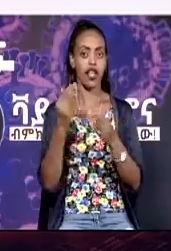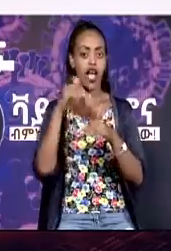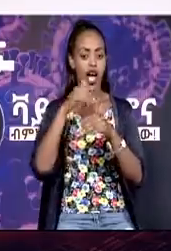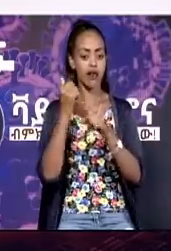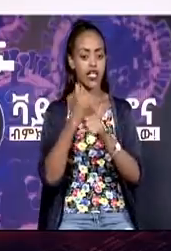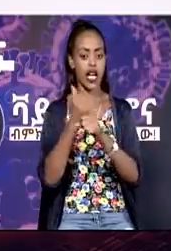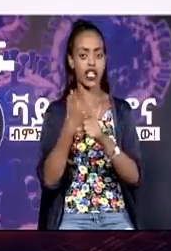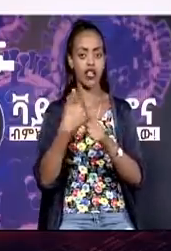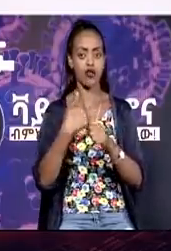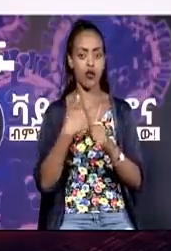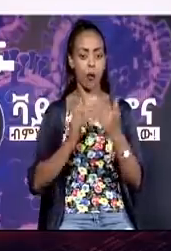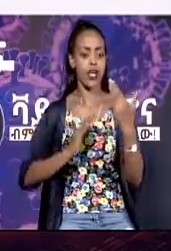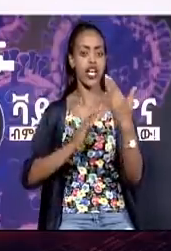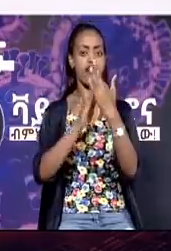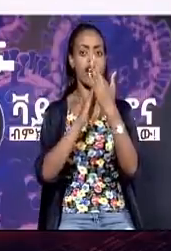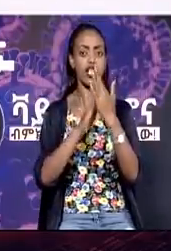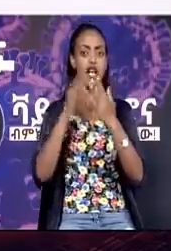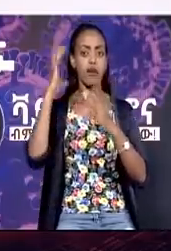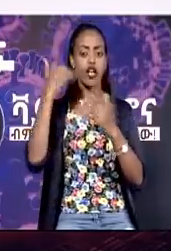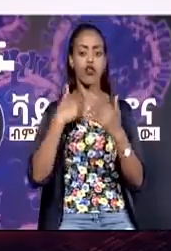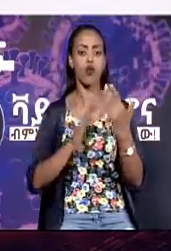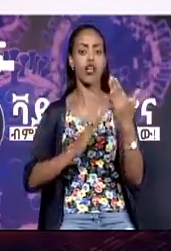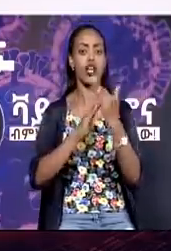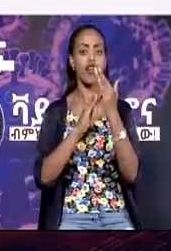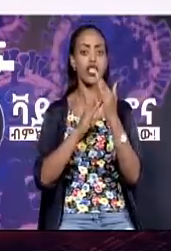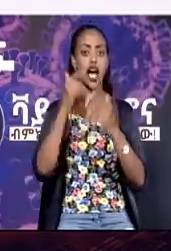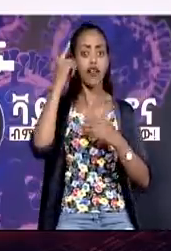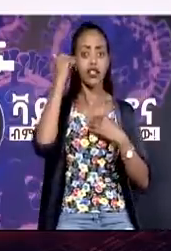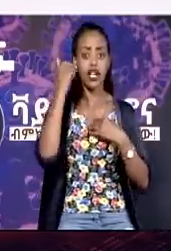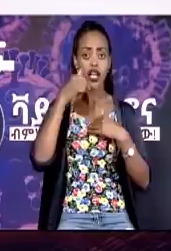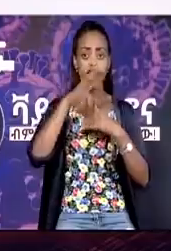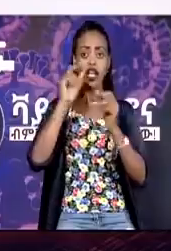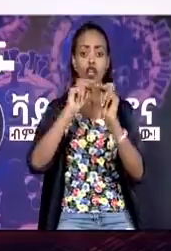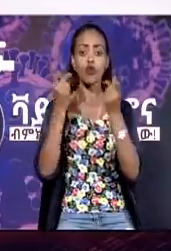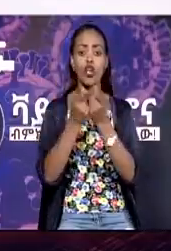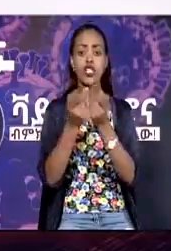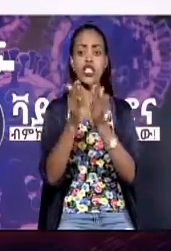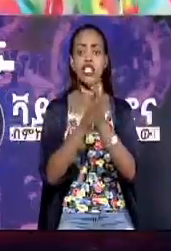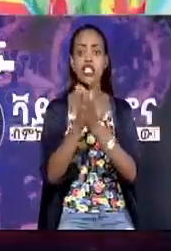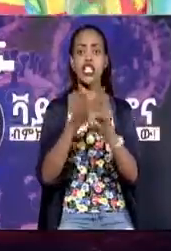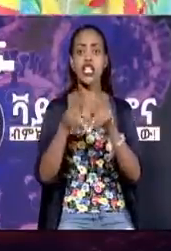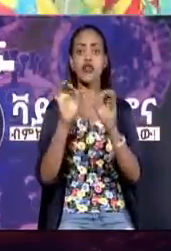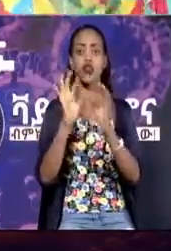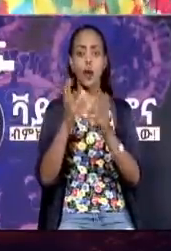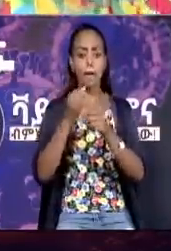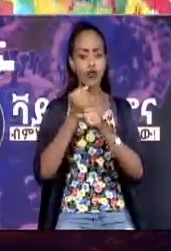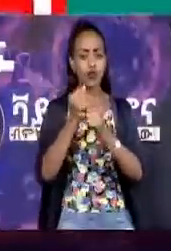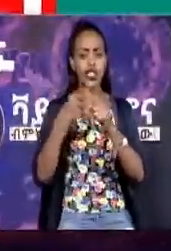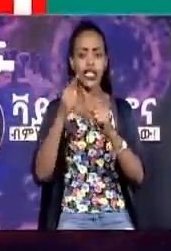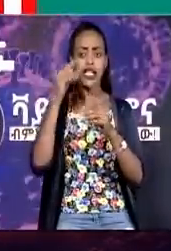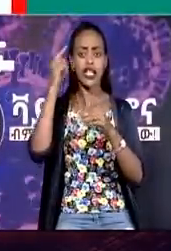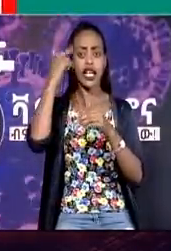ስራሕትና ዘለዎ ምዕንቃፋት፣ ኣብ ሚድያ ዘለዎ ምዕንቃፋት ኣብ ትግራይ ድማ ናይ ዲሞክራሲያዊነት ድሌት ከምዘየለ እዩ ዘረድ። ብጭቡጥ ግን ኣብ ትግራይ